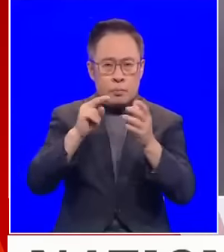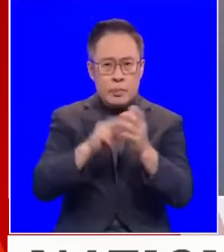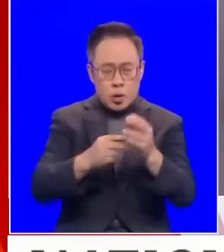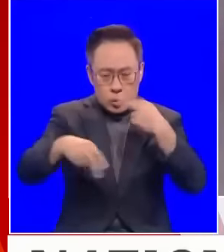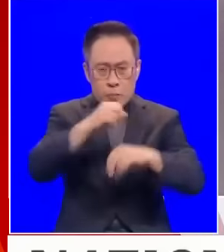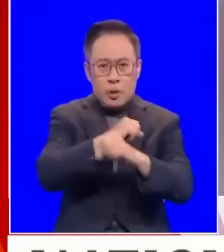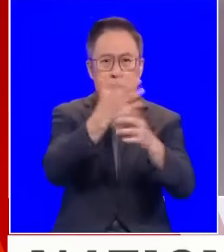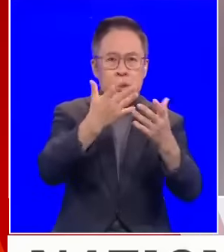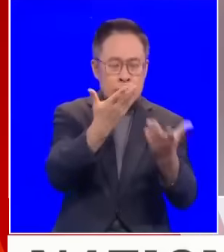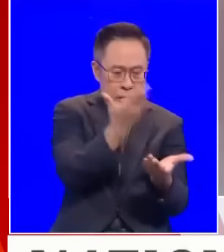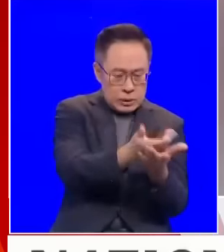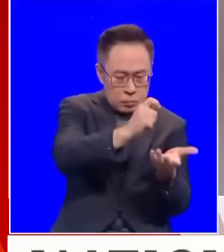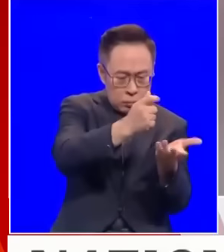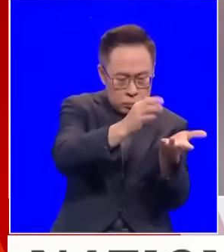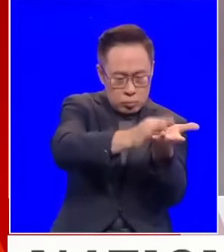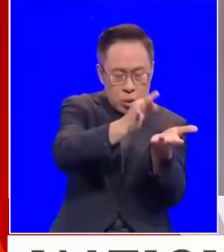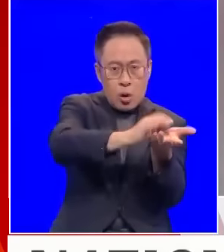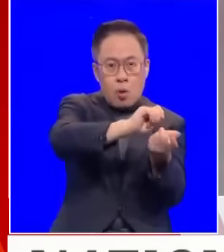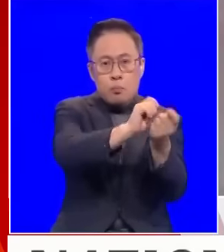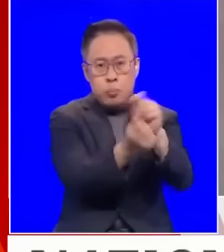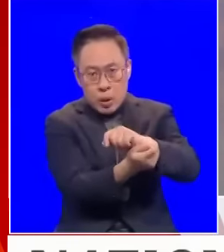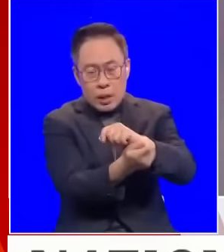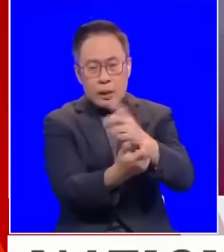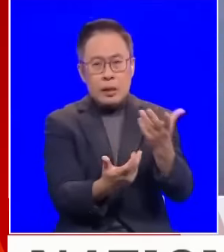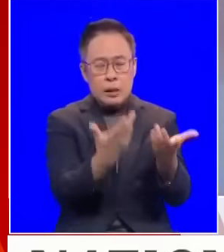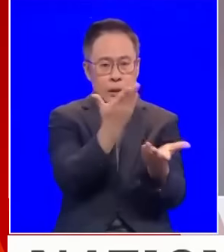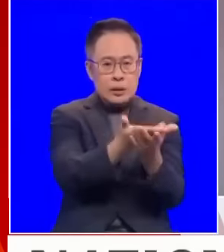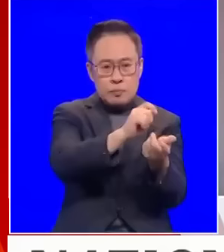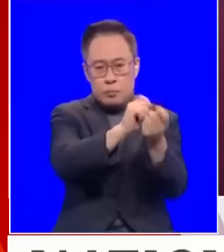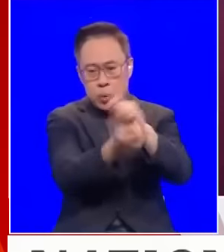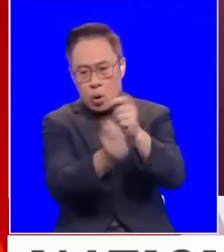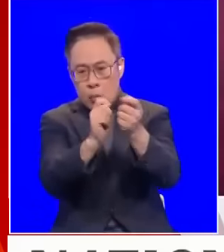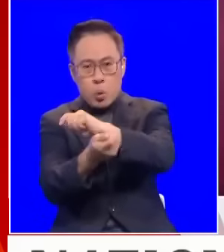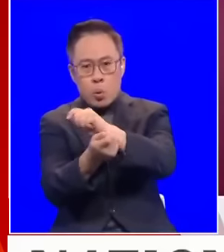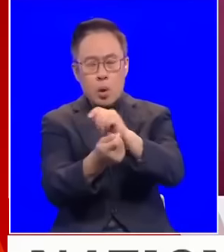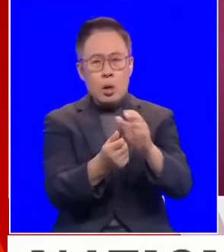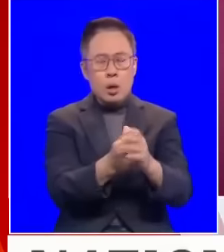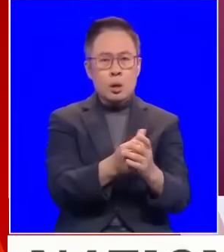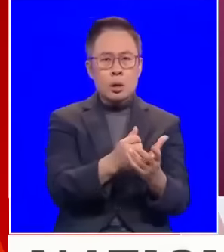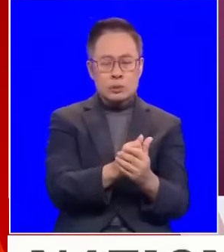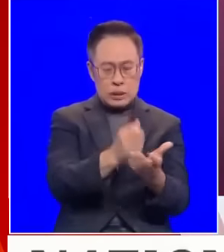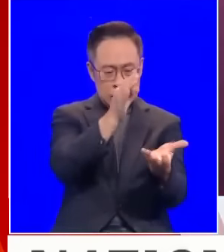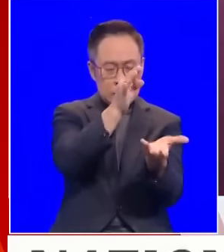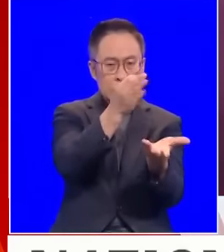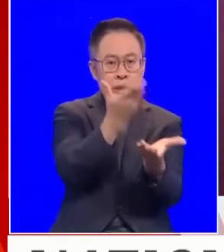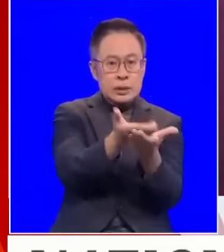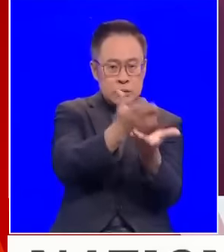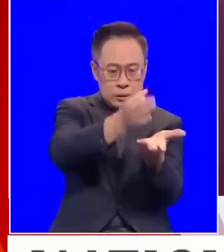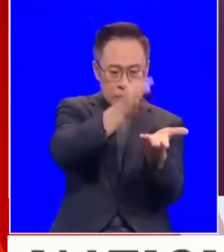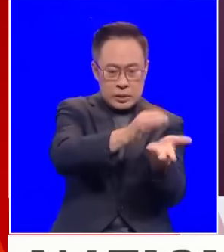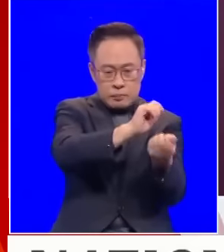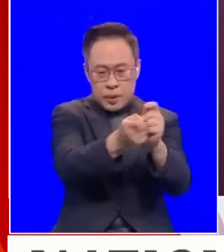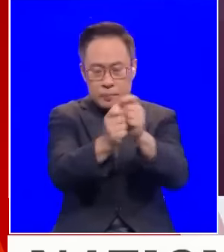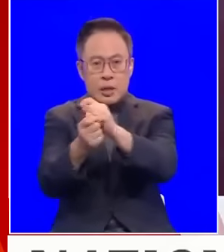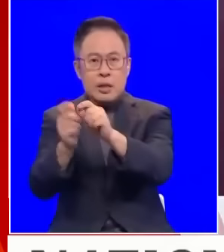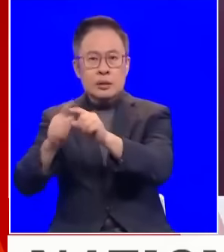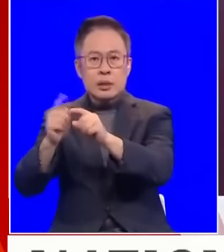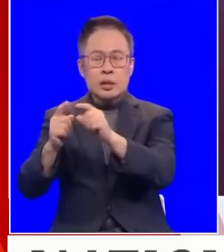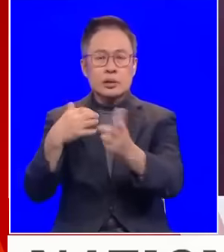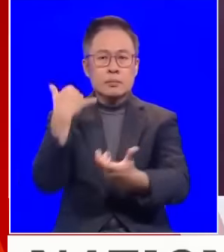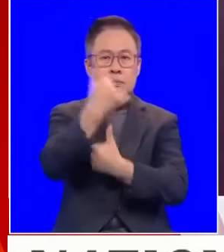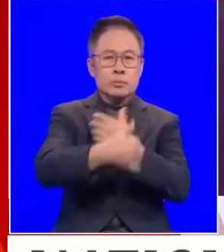ตนะครับฮอตวอลเล็ตโควอลเล็ตโอบไปกันใหญ่นะครับเอาเป็นว่าตรวจสอบแล้วขอเป็นว่